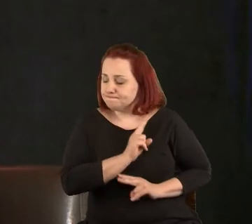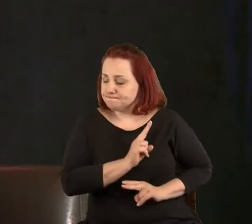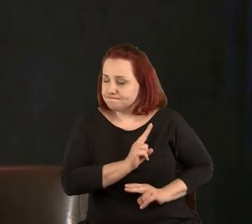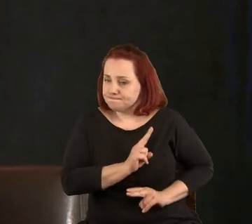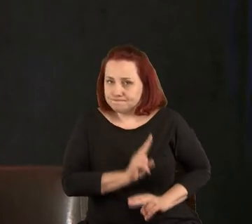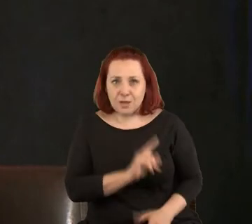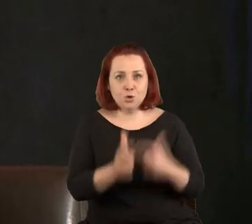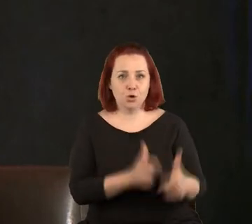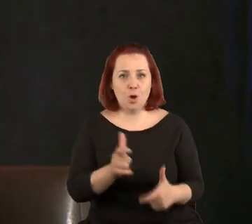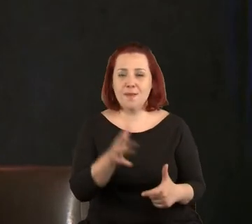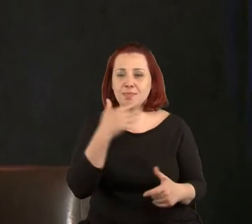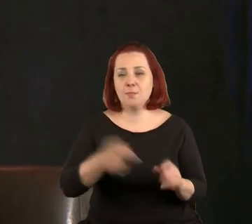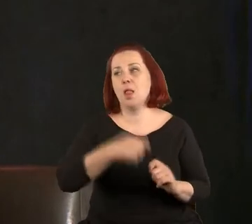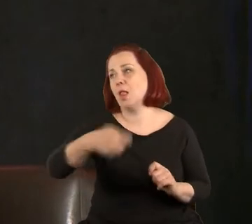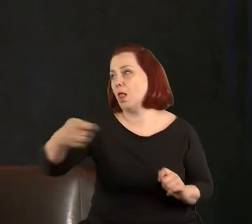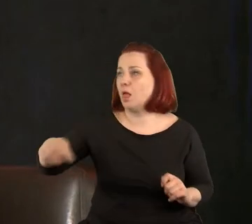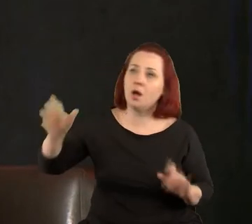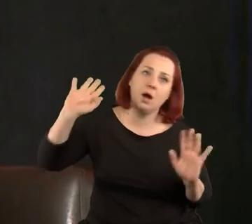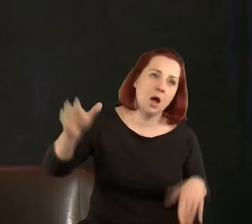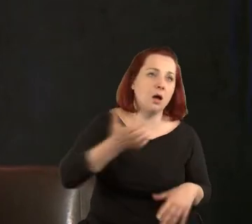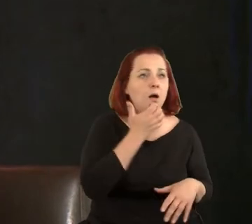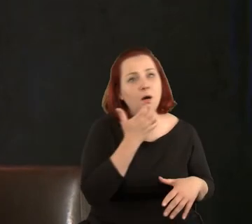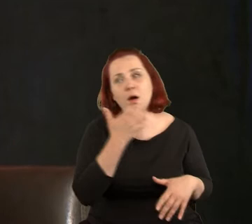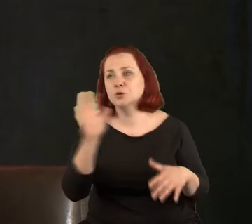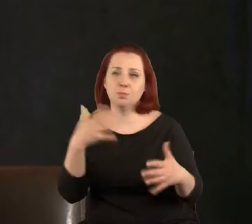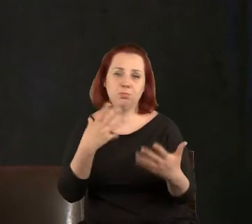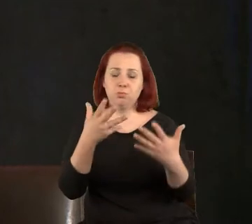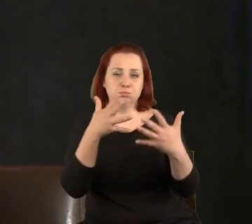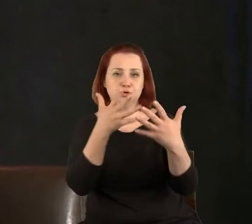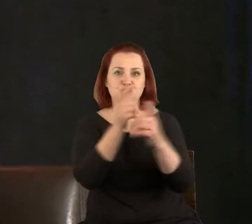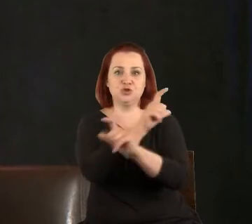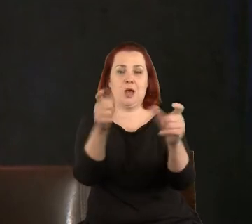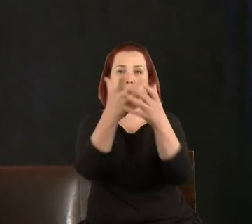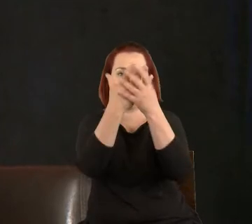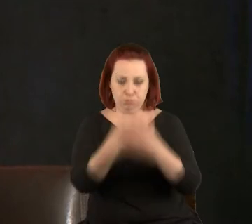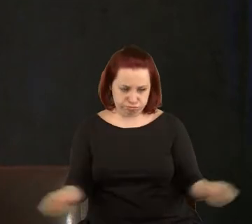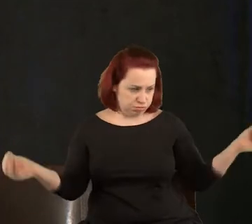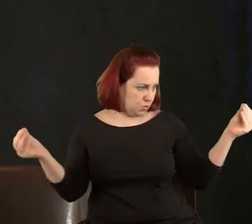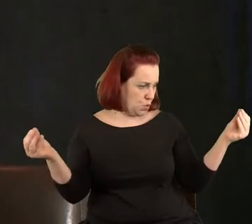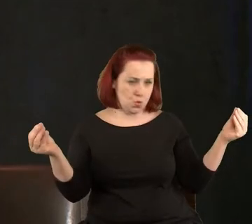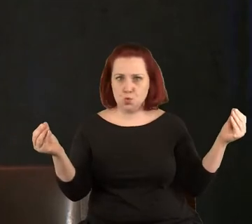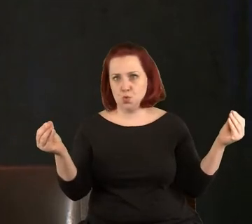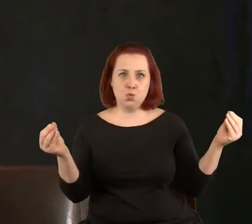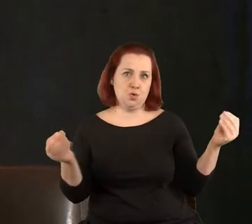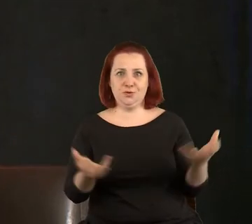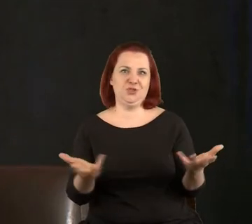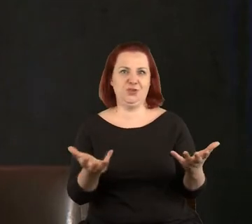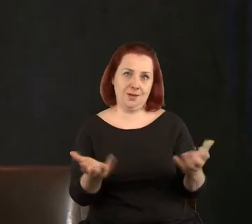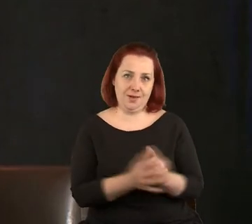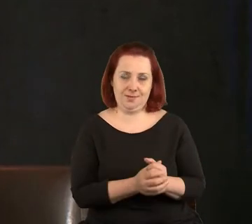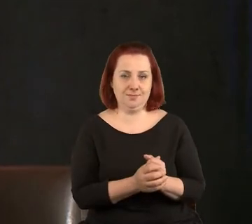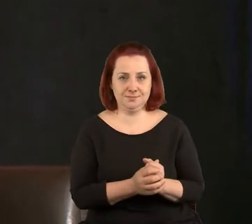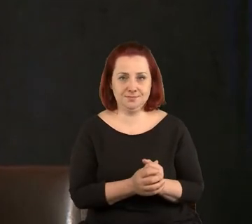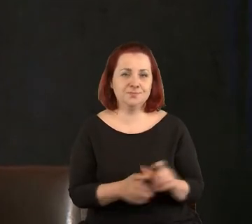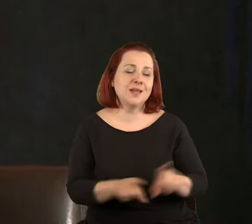potem żałowania, że właściwie tyle czasu przeszło mi przez palce. Więc nie wiem, czy to nie jest takie czasami, oczywiście w